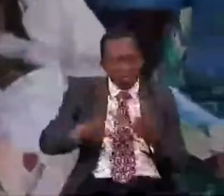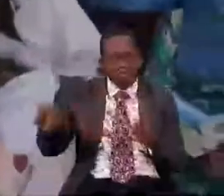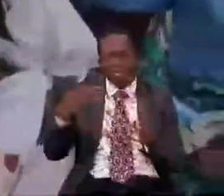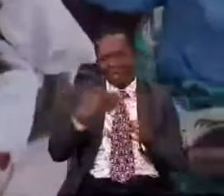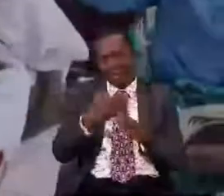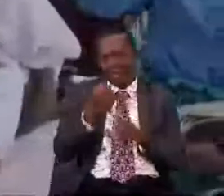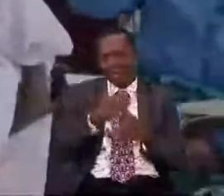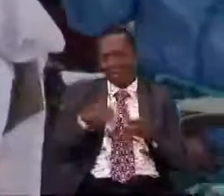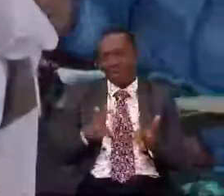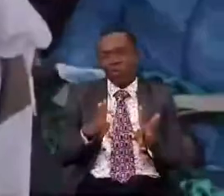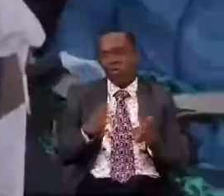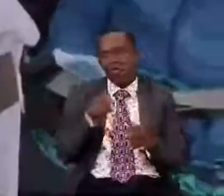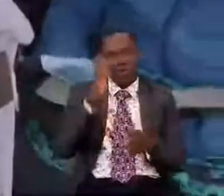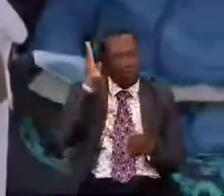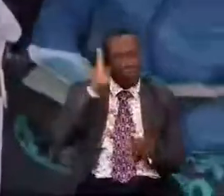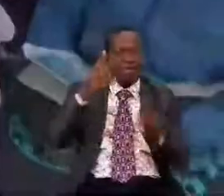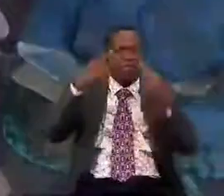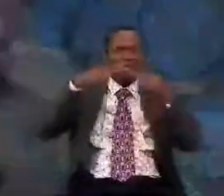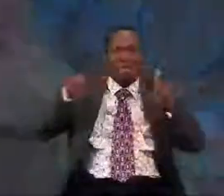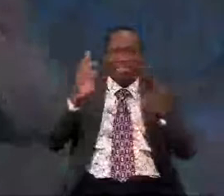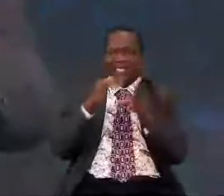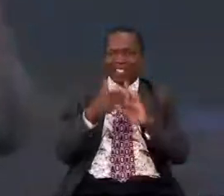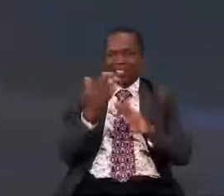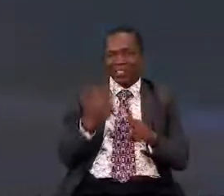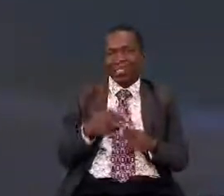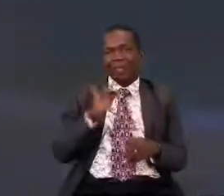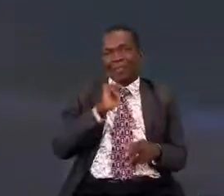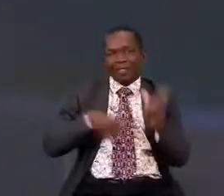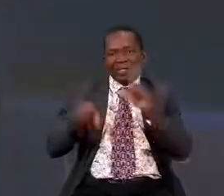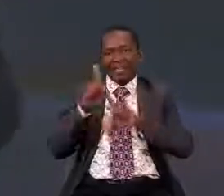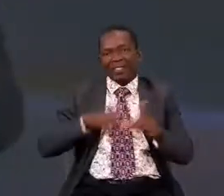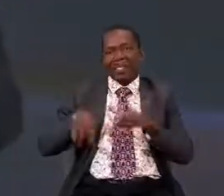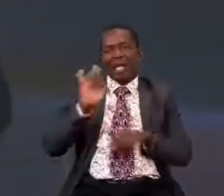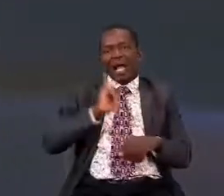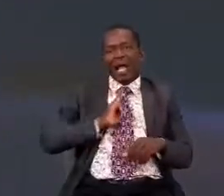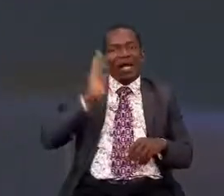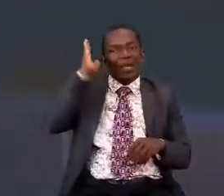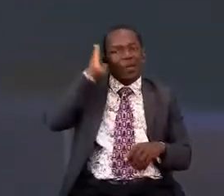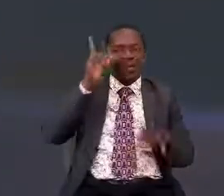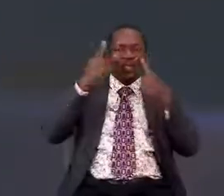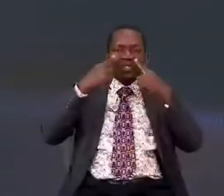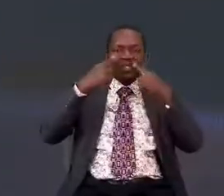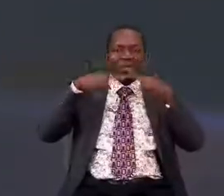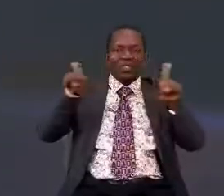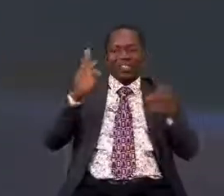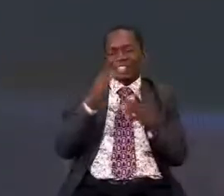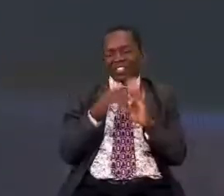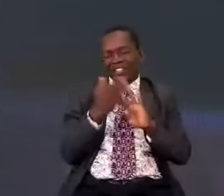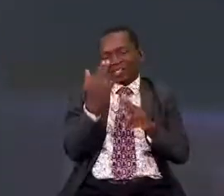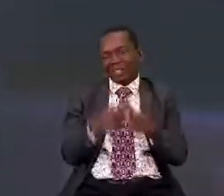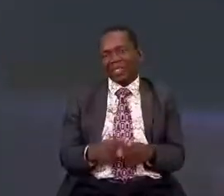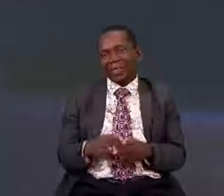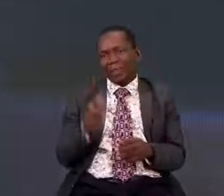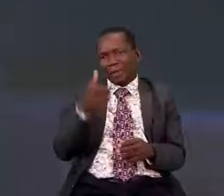Je vais réussir. Parce que nous sommes participants de la nature divine en fuyant. La corruption